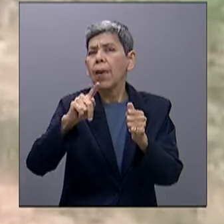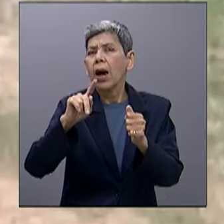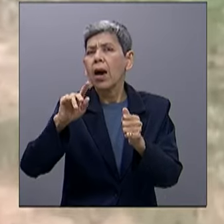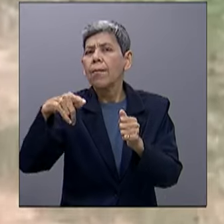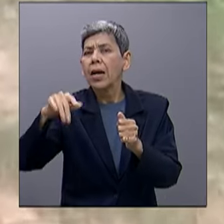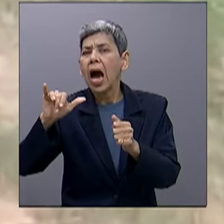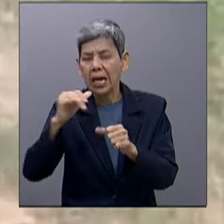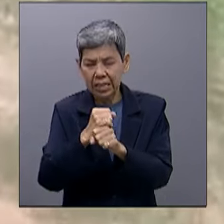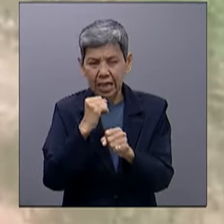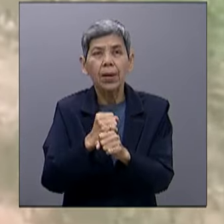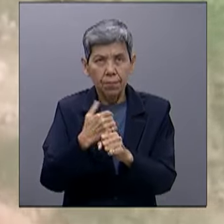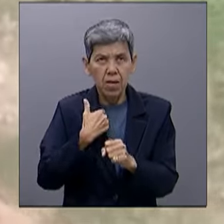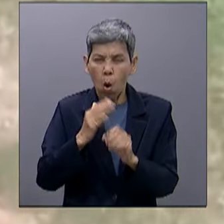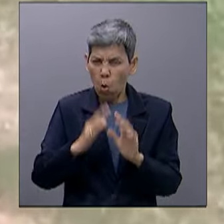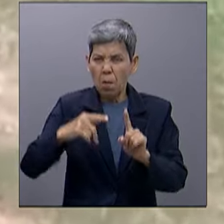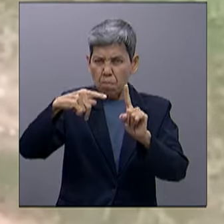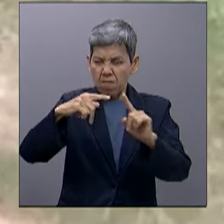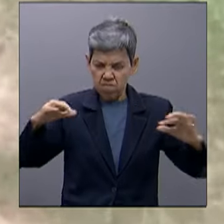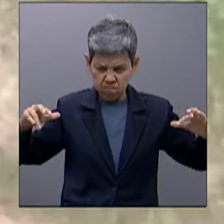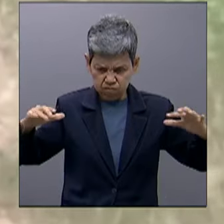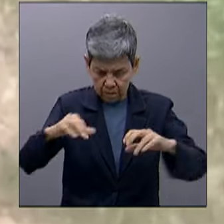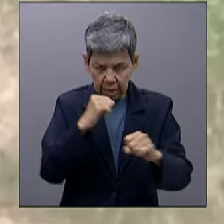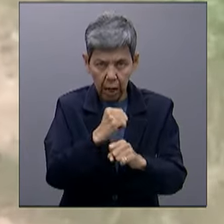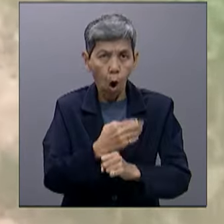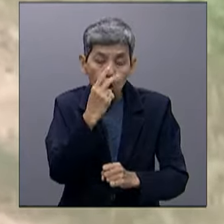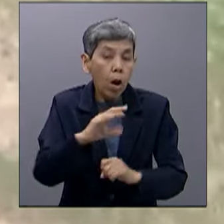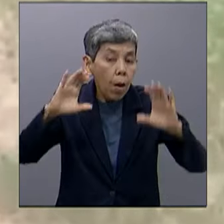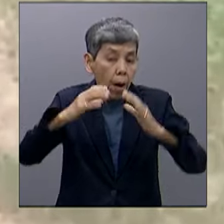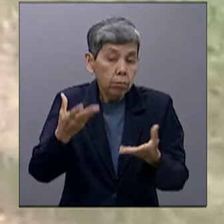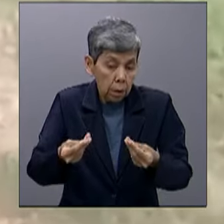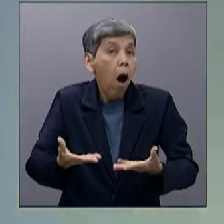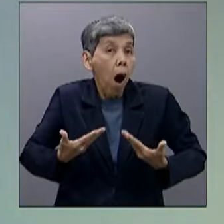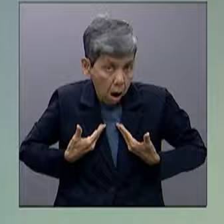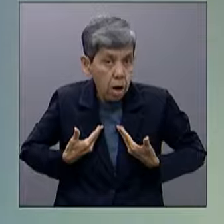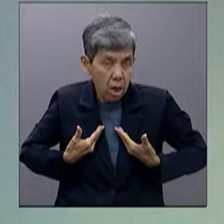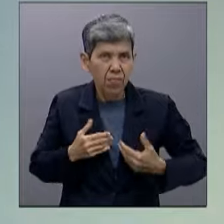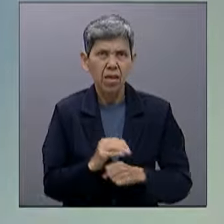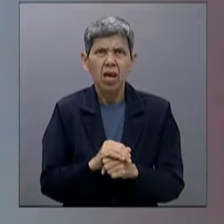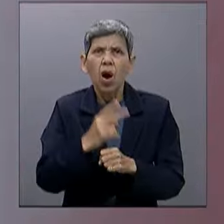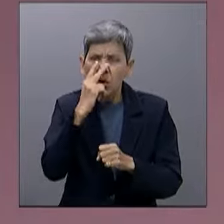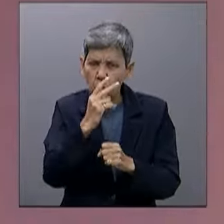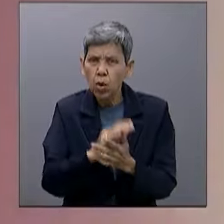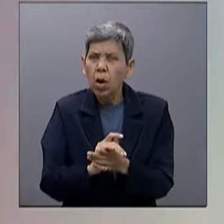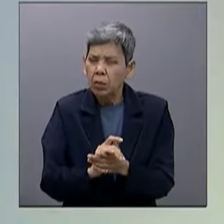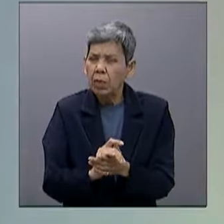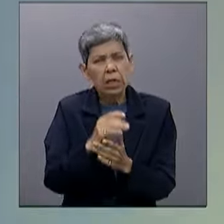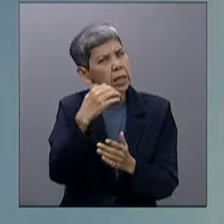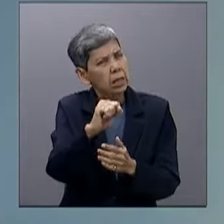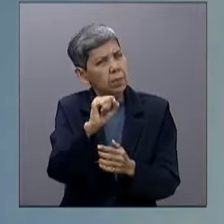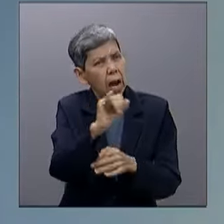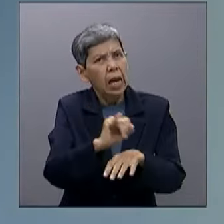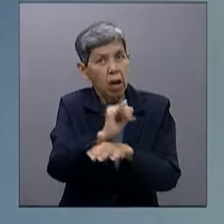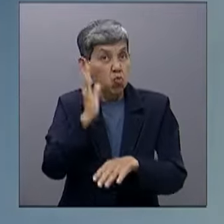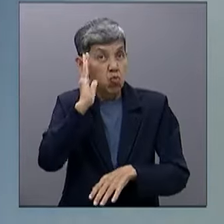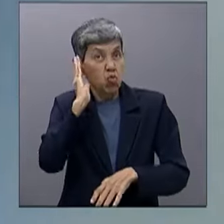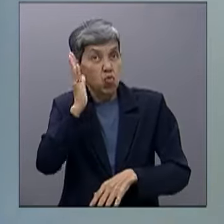จังหวัดนับพันคนนะคะที่เข้าไปครอบครองเพื่อรอให้รัฐจัดสรรส่วนใหญ่รายลับประมาณ 10ไร่ค่ะแล้วก็มีกลุ่มชัย